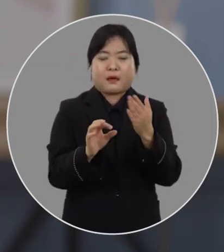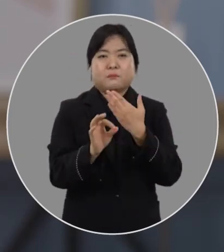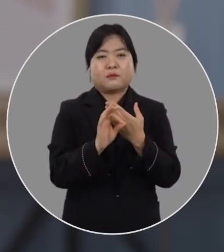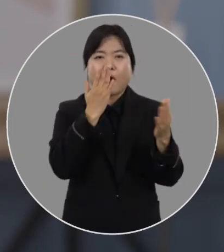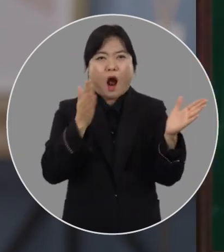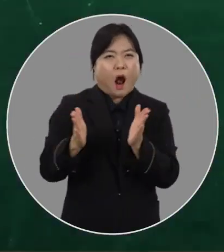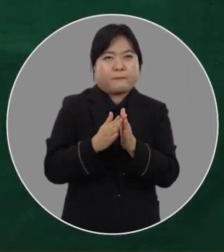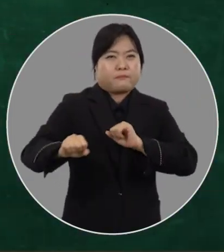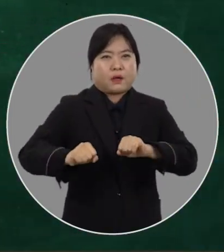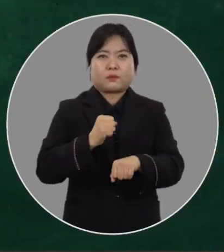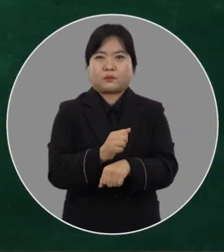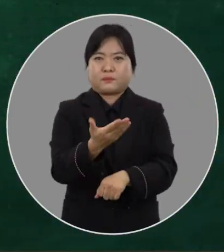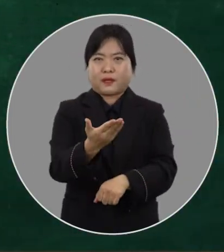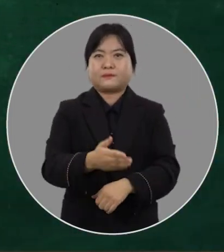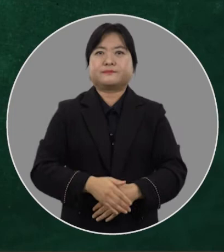됩니다.